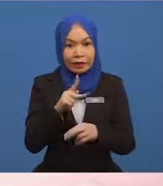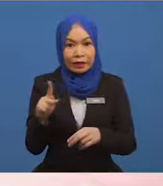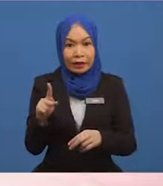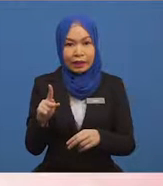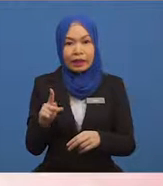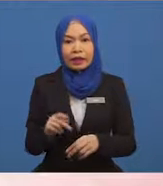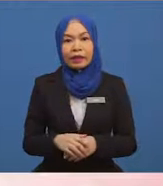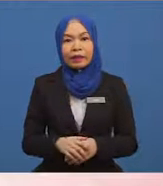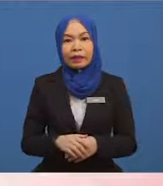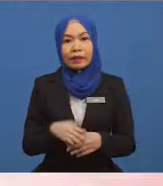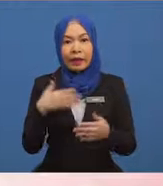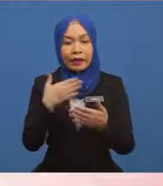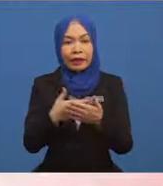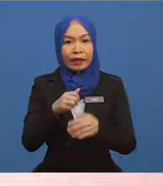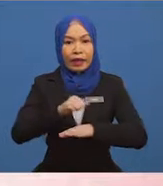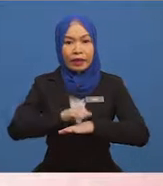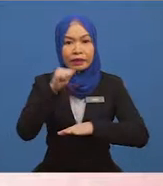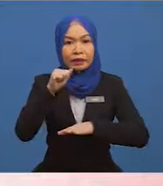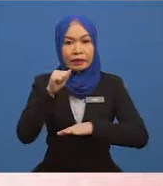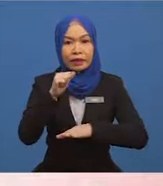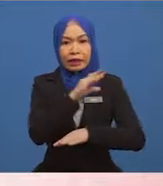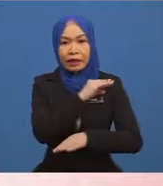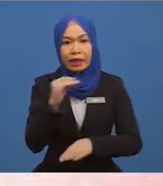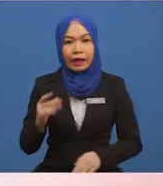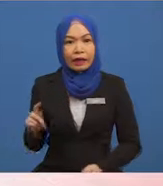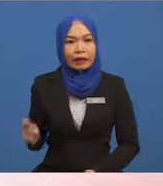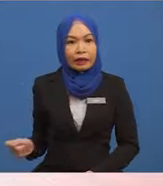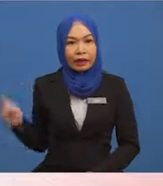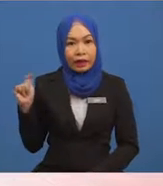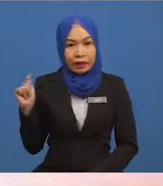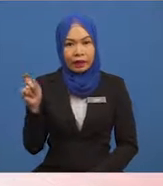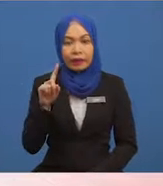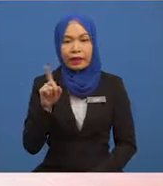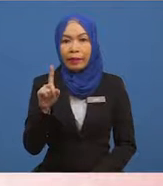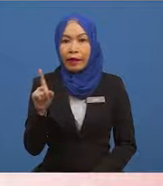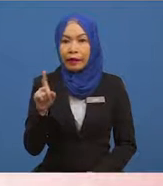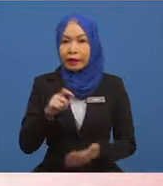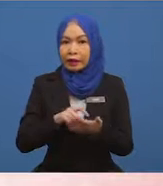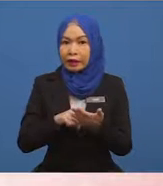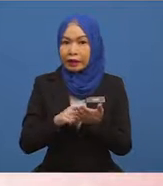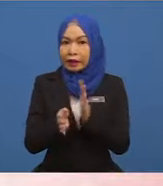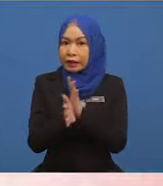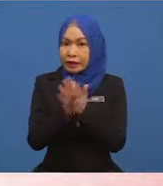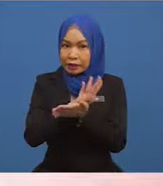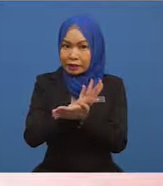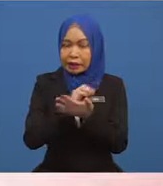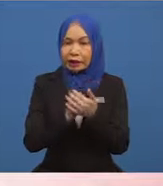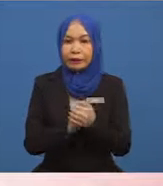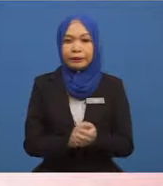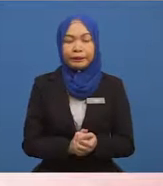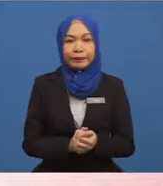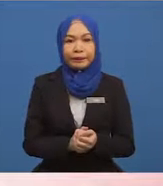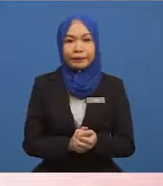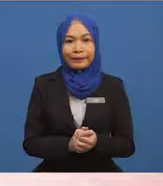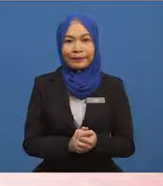tenaga. Murid-murid, di manakah fermentasi asid laktik biasa berlaku?